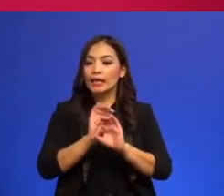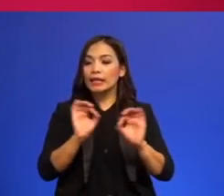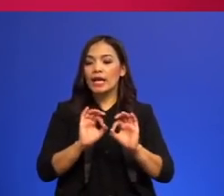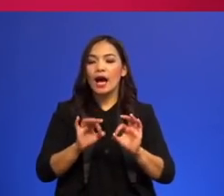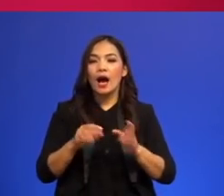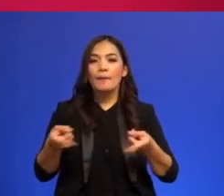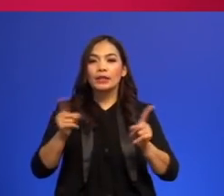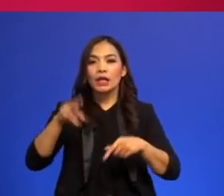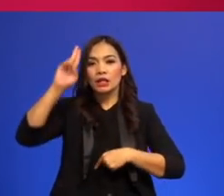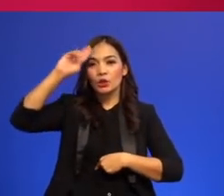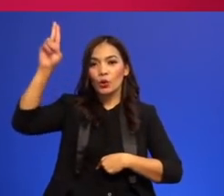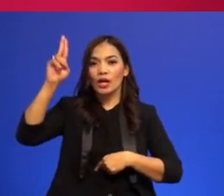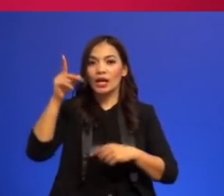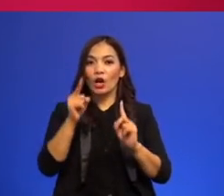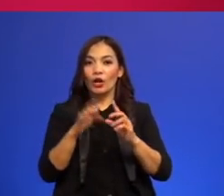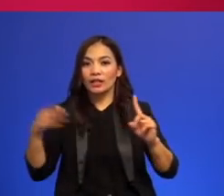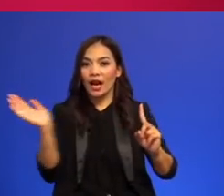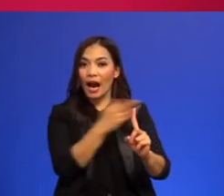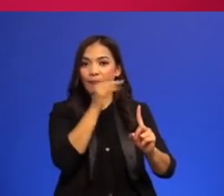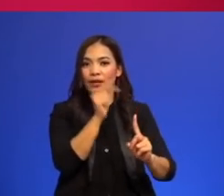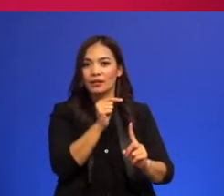Tuhan saya gampar dia.